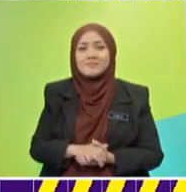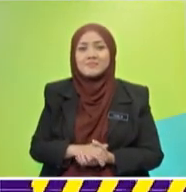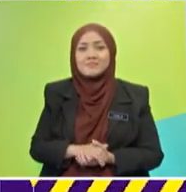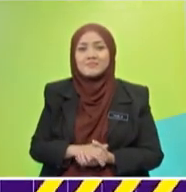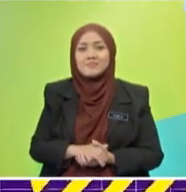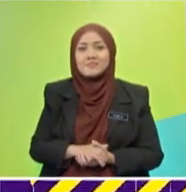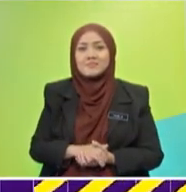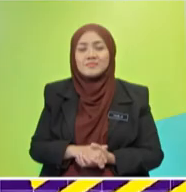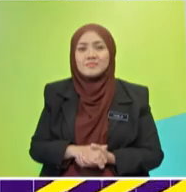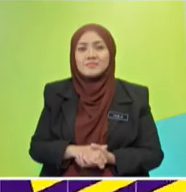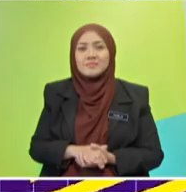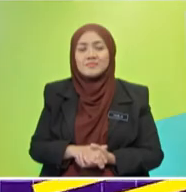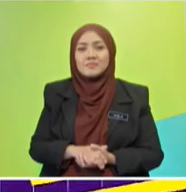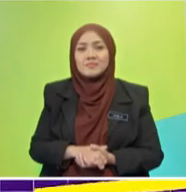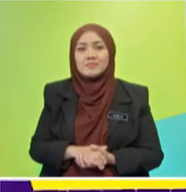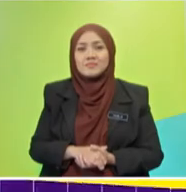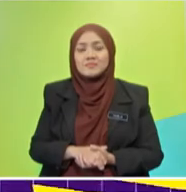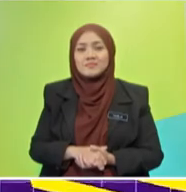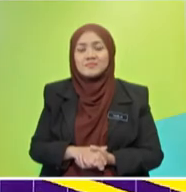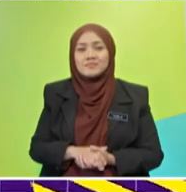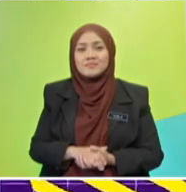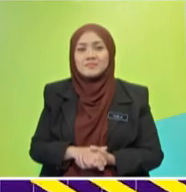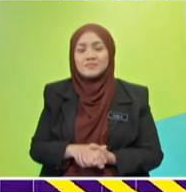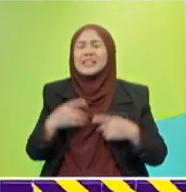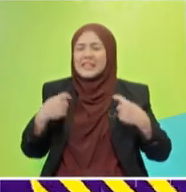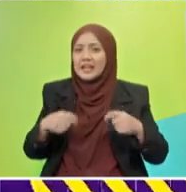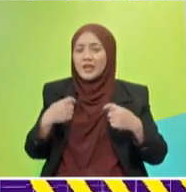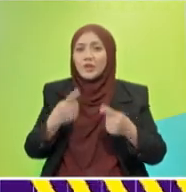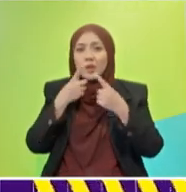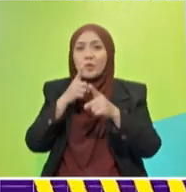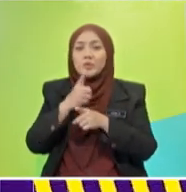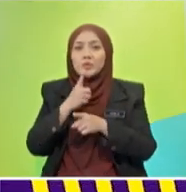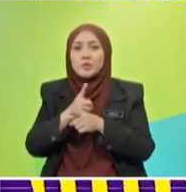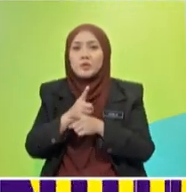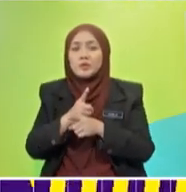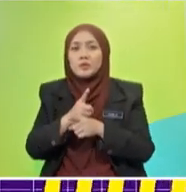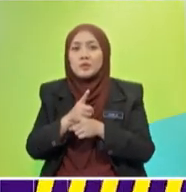Oke kita pagi hadir try dulu boleh ya